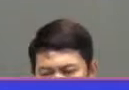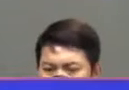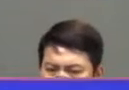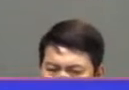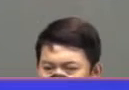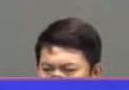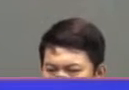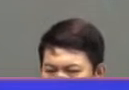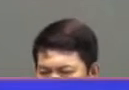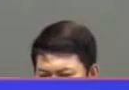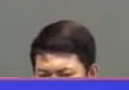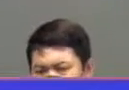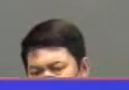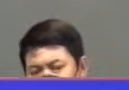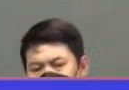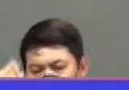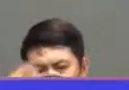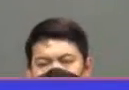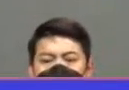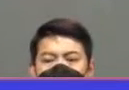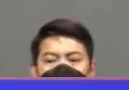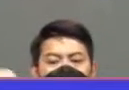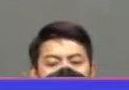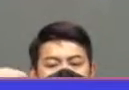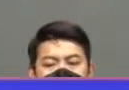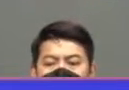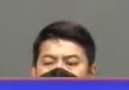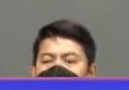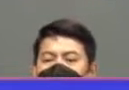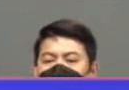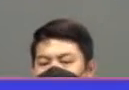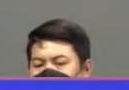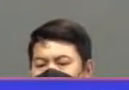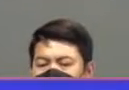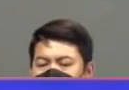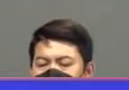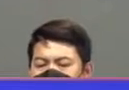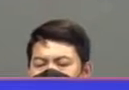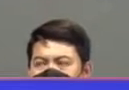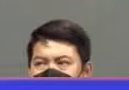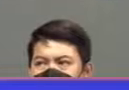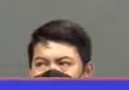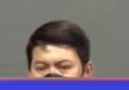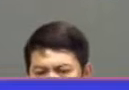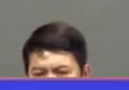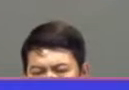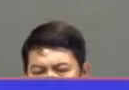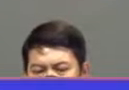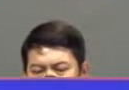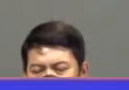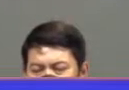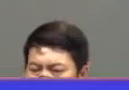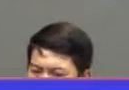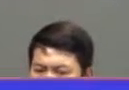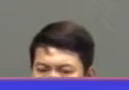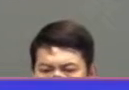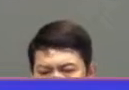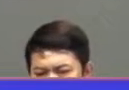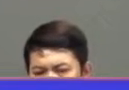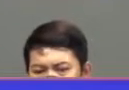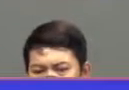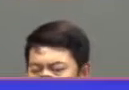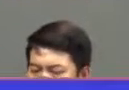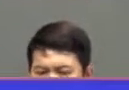าตรการแรกเป็นโครงการคนละครึ่งเฟส5วงเงินอยู่ที่ 21,200 ล้านบาทค่ะใช้หลักเ